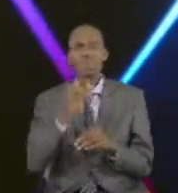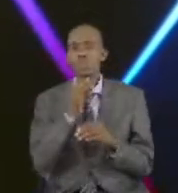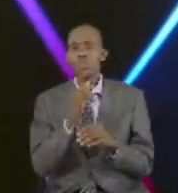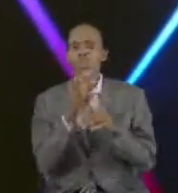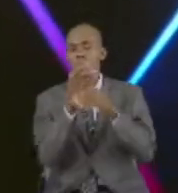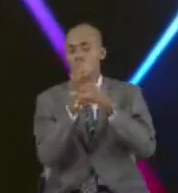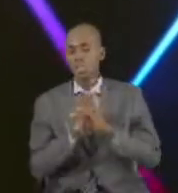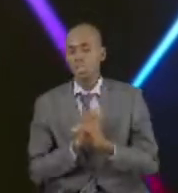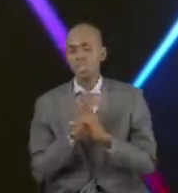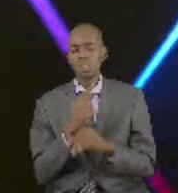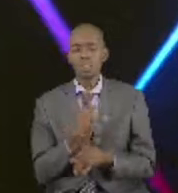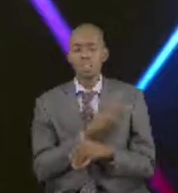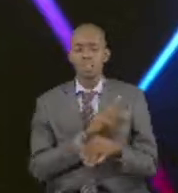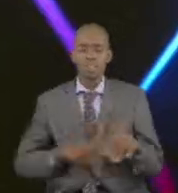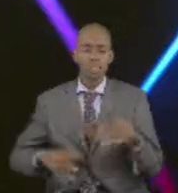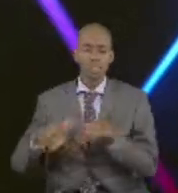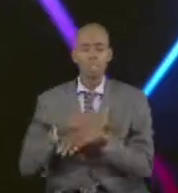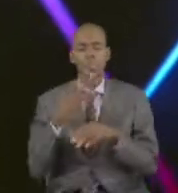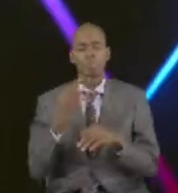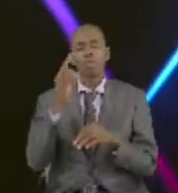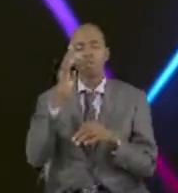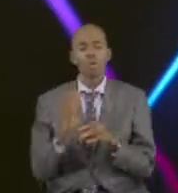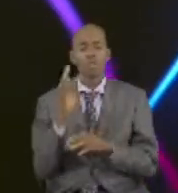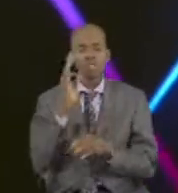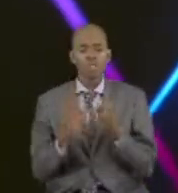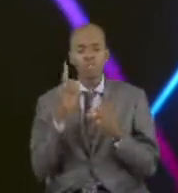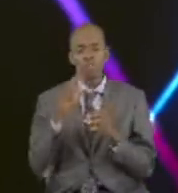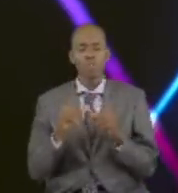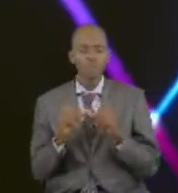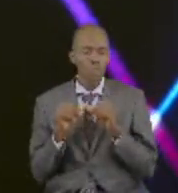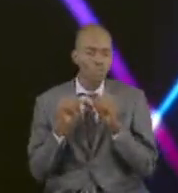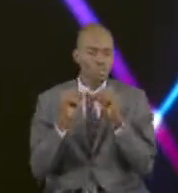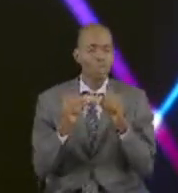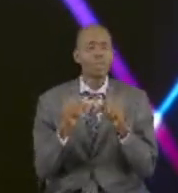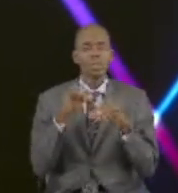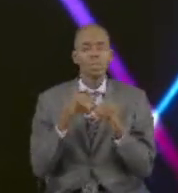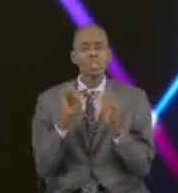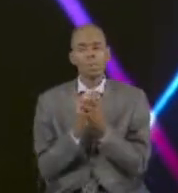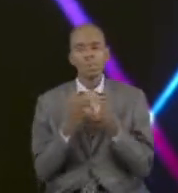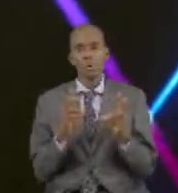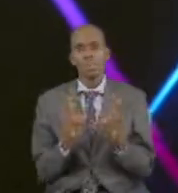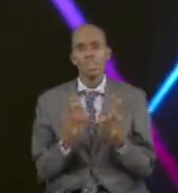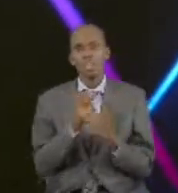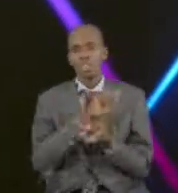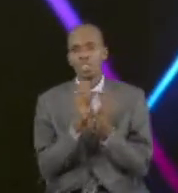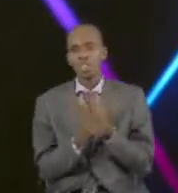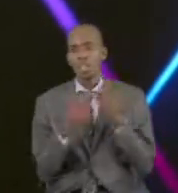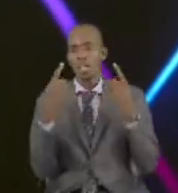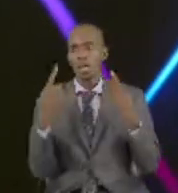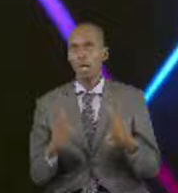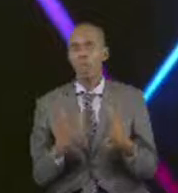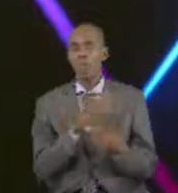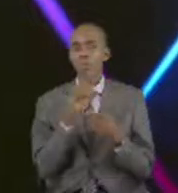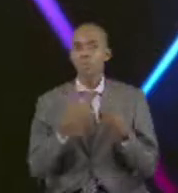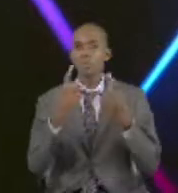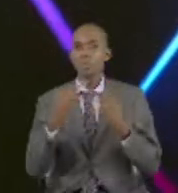pas, mais vous n'alliez pas hériter le royaume de Dieu si vous continuez dans cette lancée. Mais voyez le changement qui est arrivé. Un